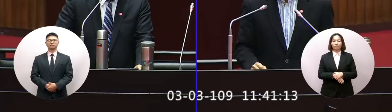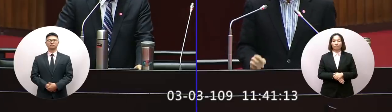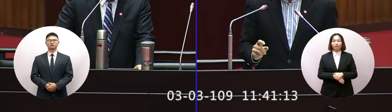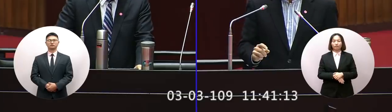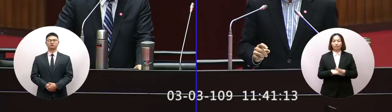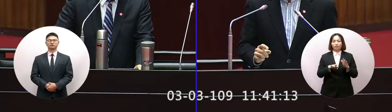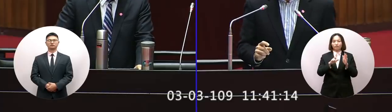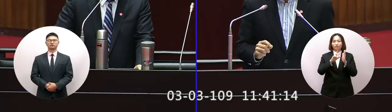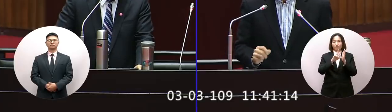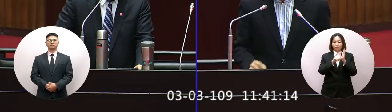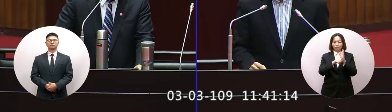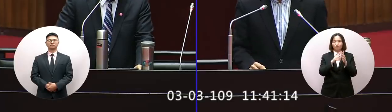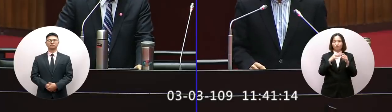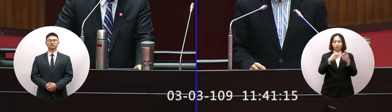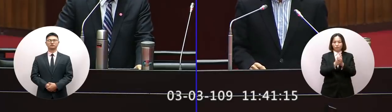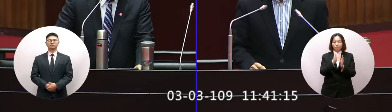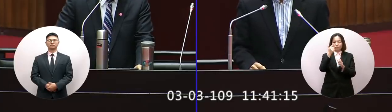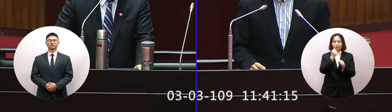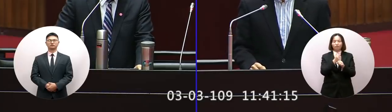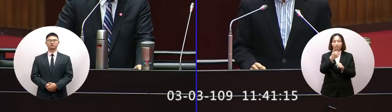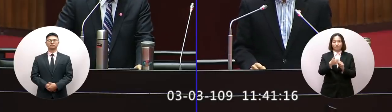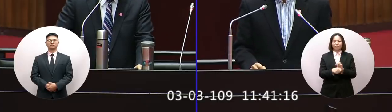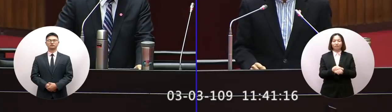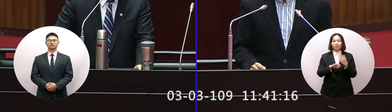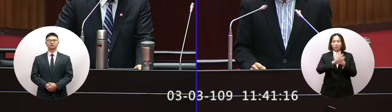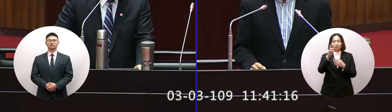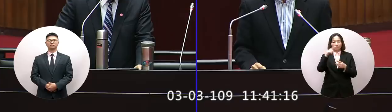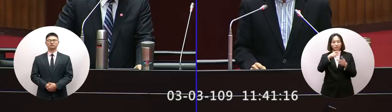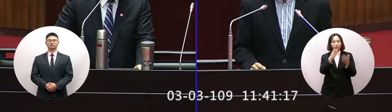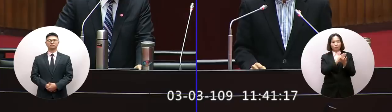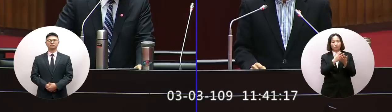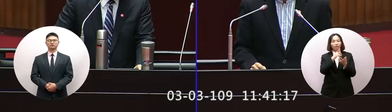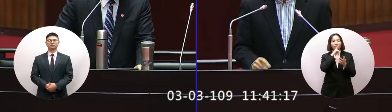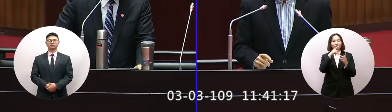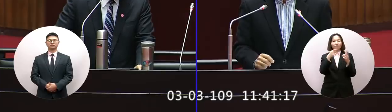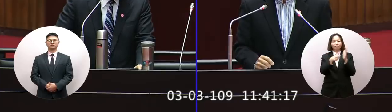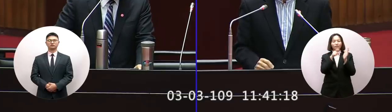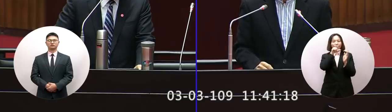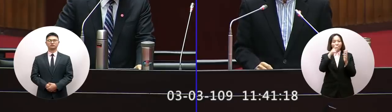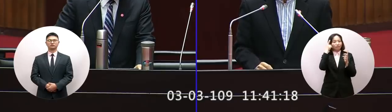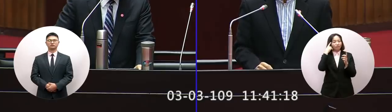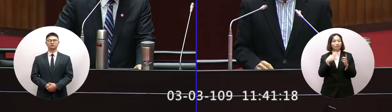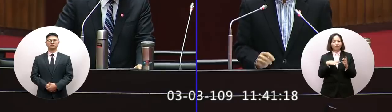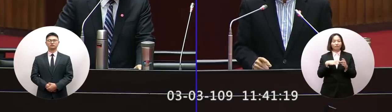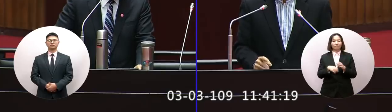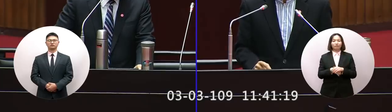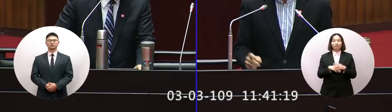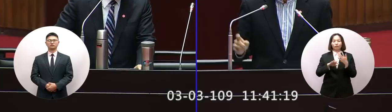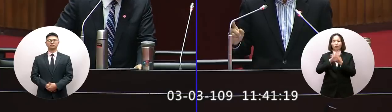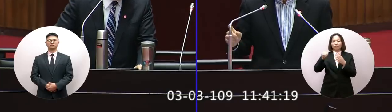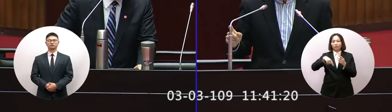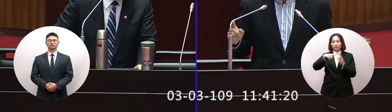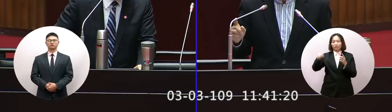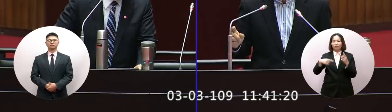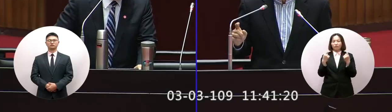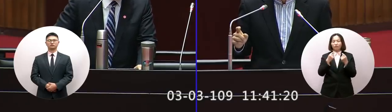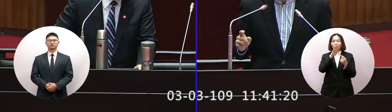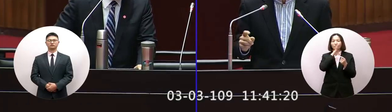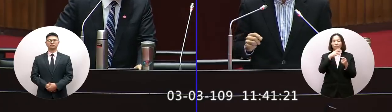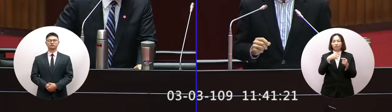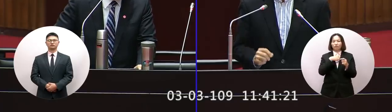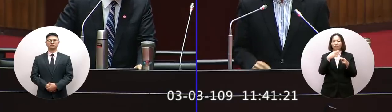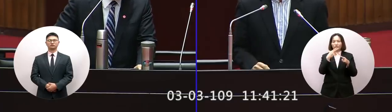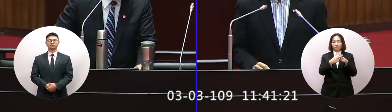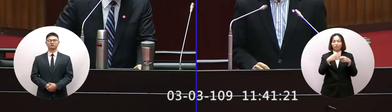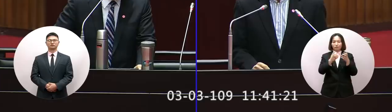這個時鐘部長是做得不錯外界給他的封號 讓你知道一下外界就是說叫做阿